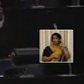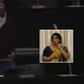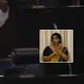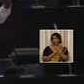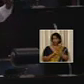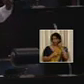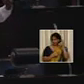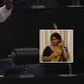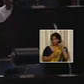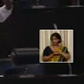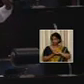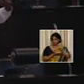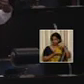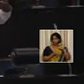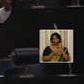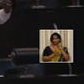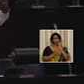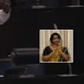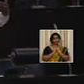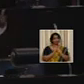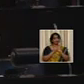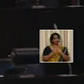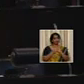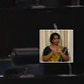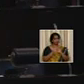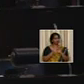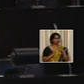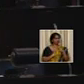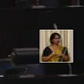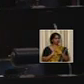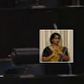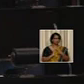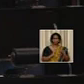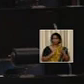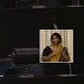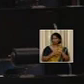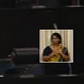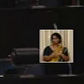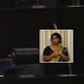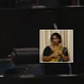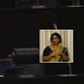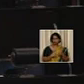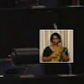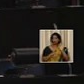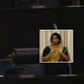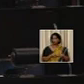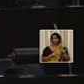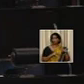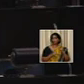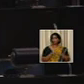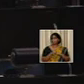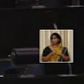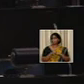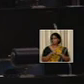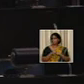තියෙන සම්බන්ධතා විදේශ රැකියා සම්බන්ධතාවය අපි ශ්‍රී ලංකාවත් එක්ක බොහොම හොඳට තියෙන තැනක් එතකොට දැන් මෙතන තියෙන ප්‍රශ්නේ